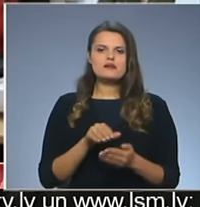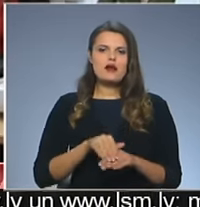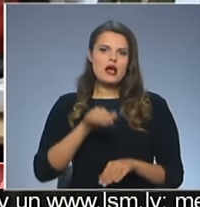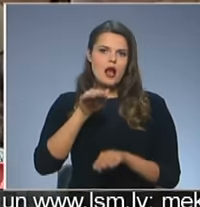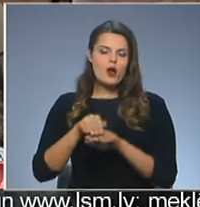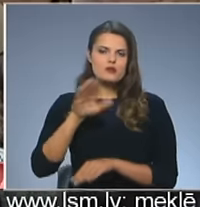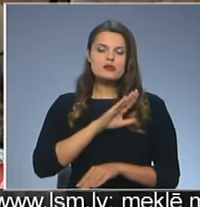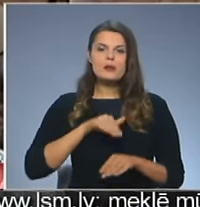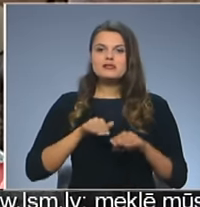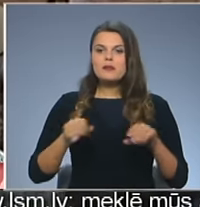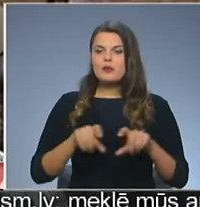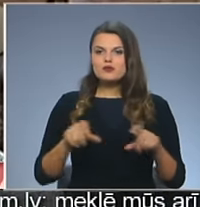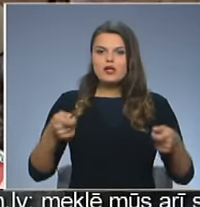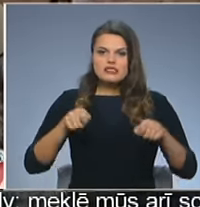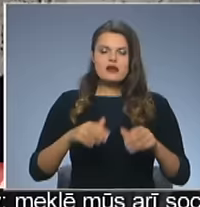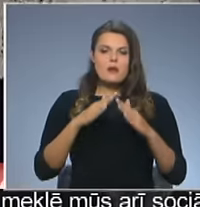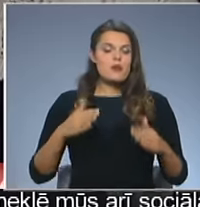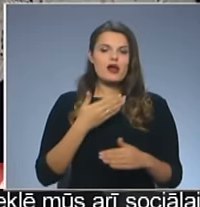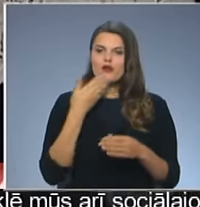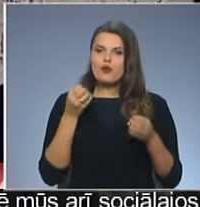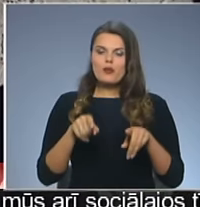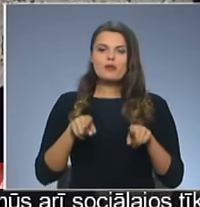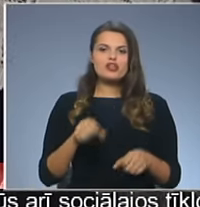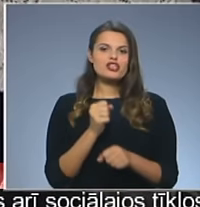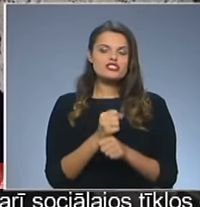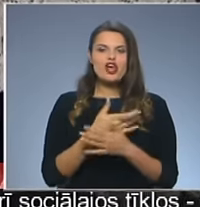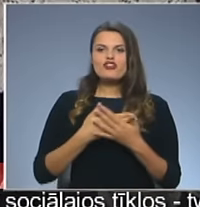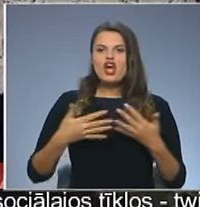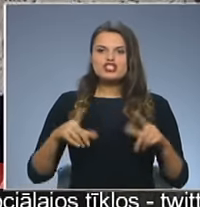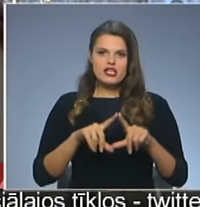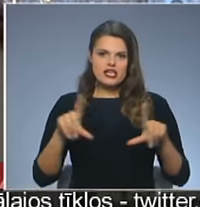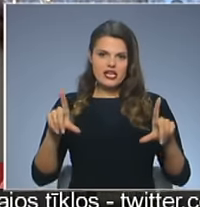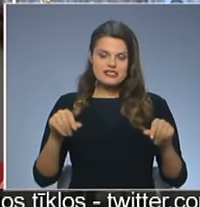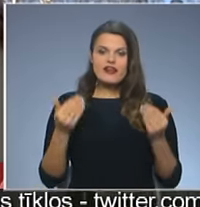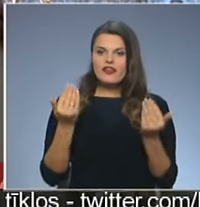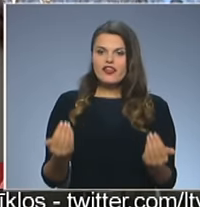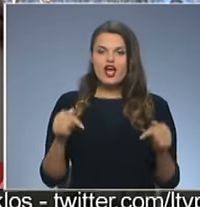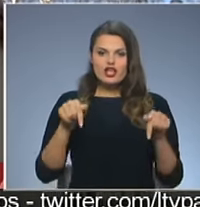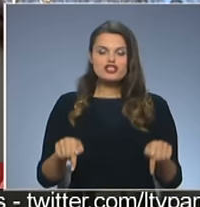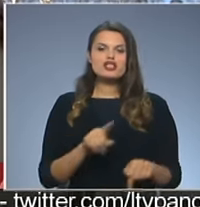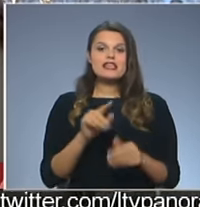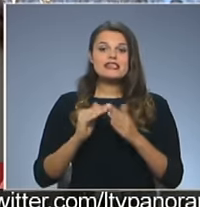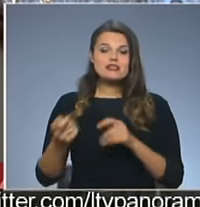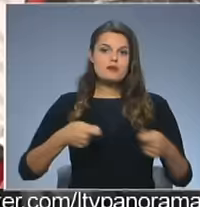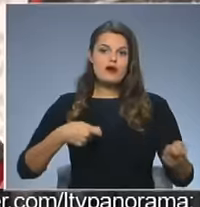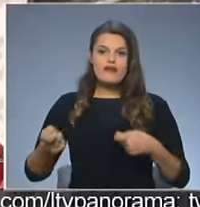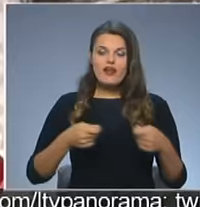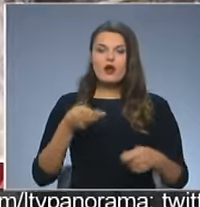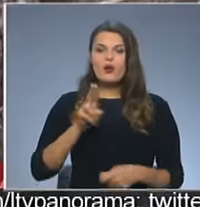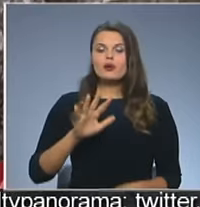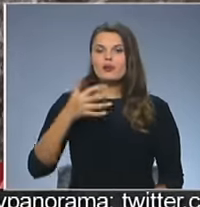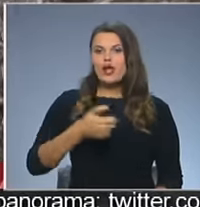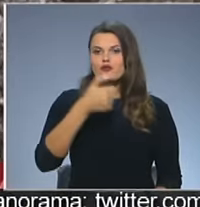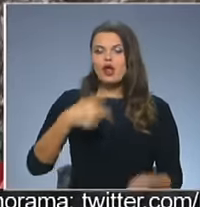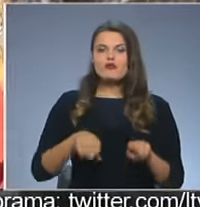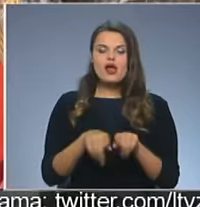pamatskolas slēgšanas ēka nav bijusi pamesta, te darbojušās dažādas iestādes. Tagad šeit atrodas ciema veikals un 5.